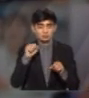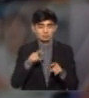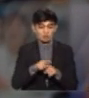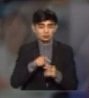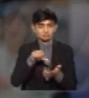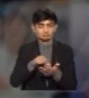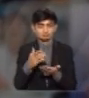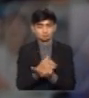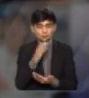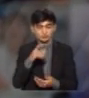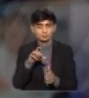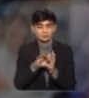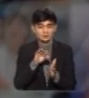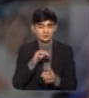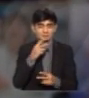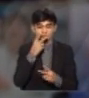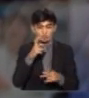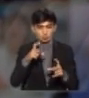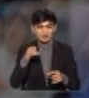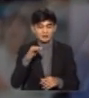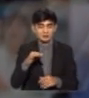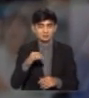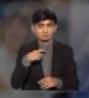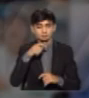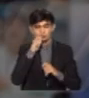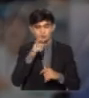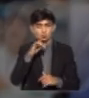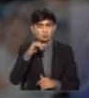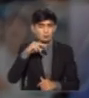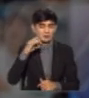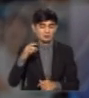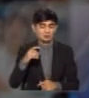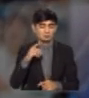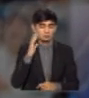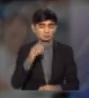31». Победителя выберут зрители. Ему мы подарим суперприз.